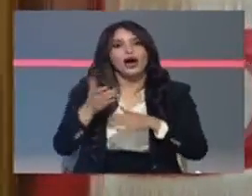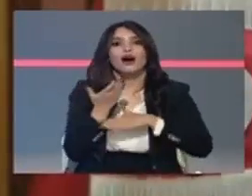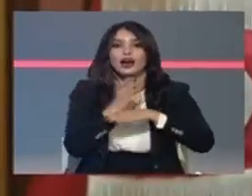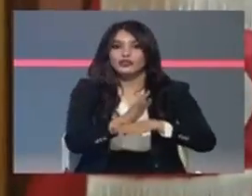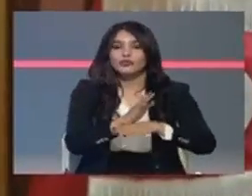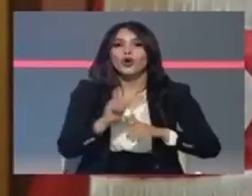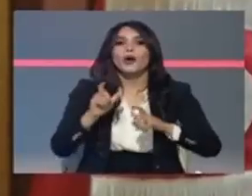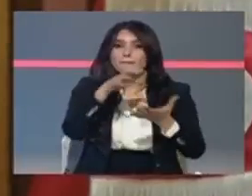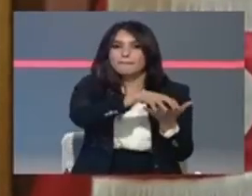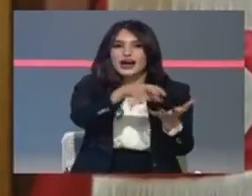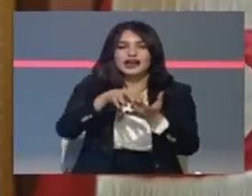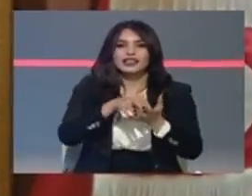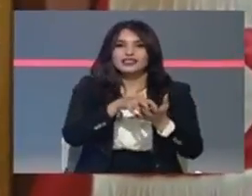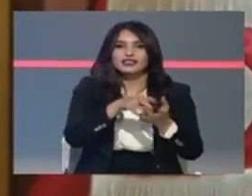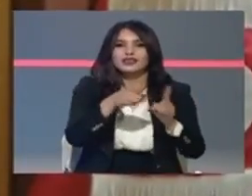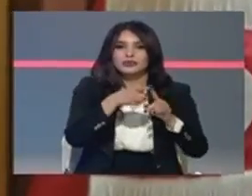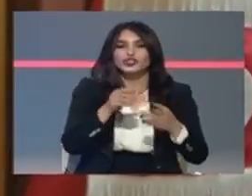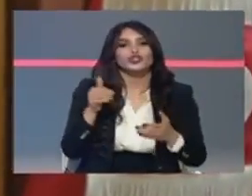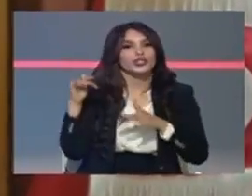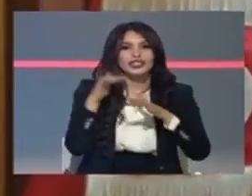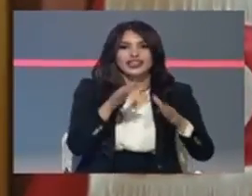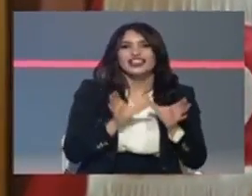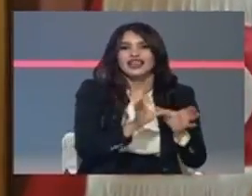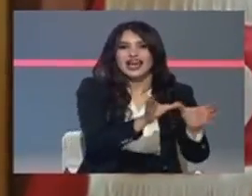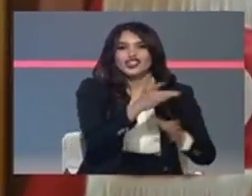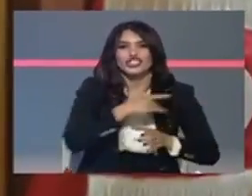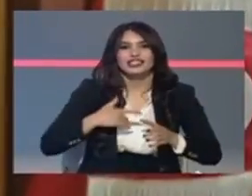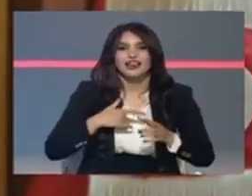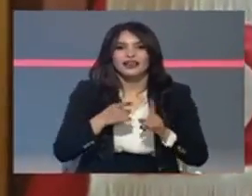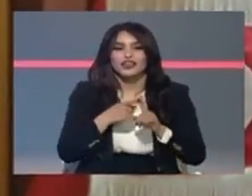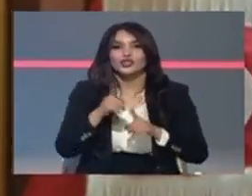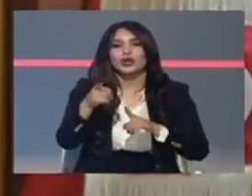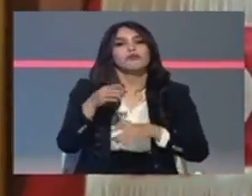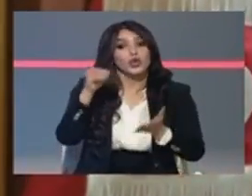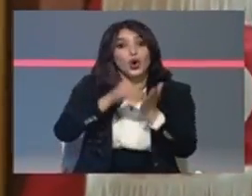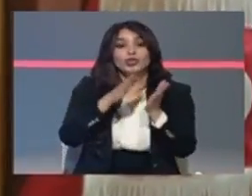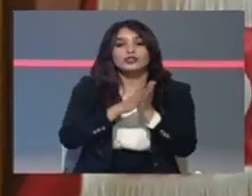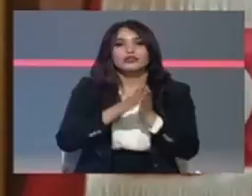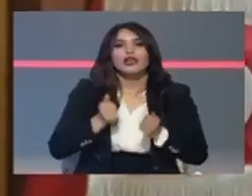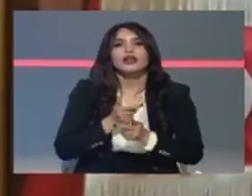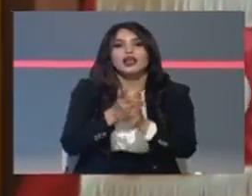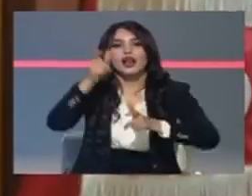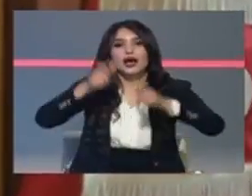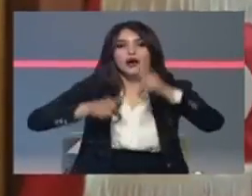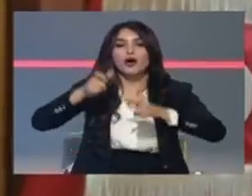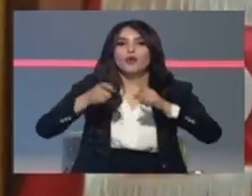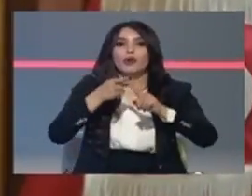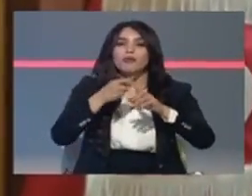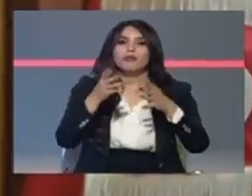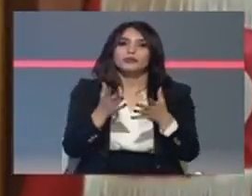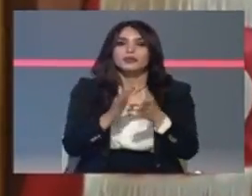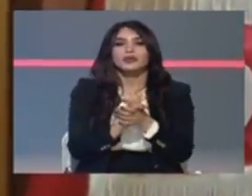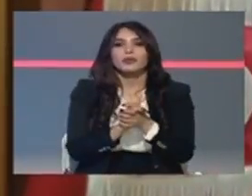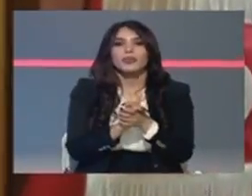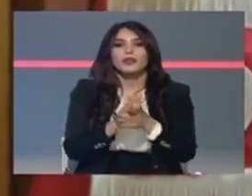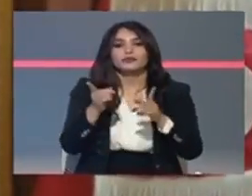الإيواء، وبالتنسيق مع ولاية الجمهورية مشكورين يعني تقريبا 14 ولاية. سجلنا العدد كامل، وجهنا لهم